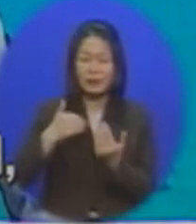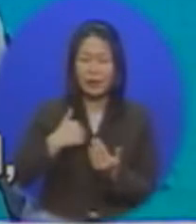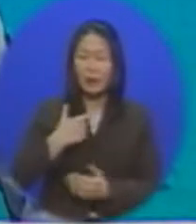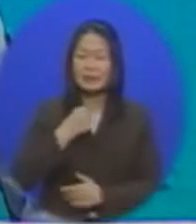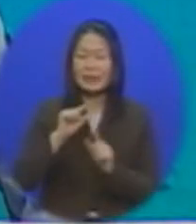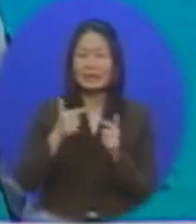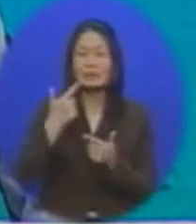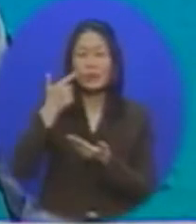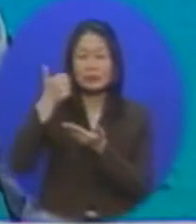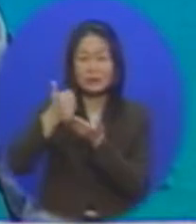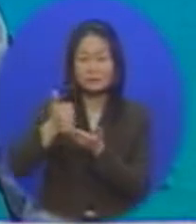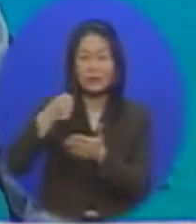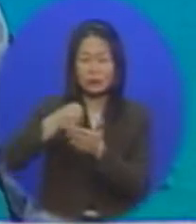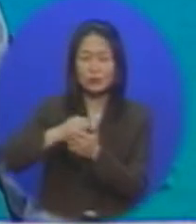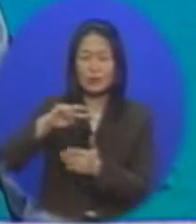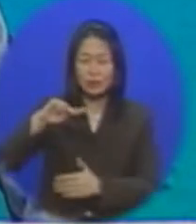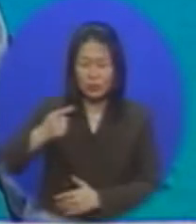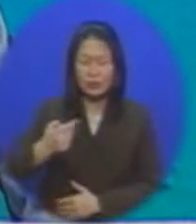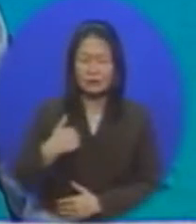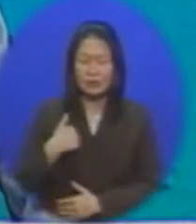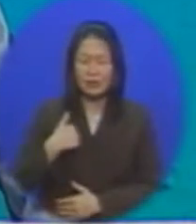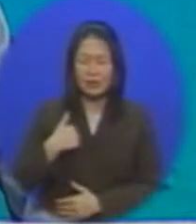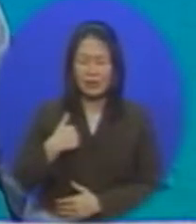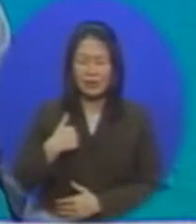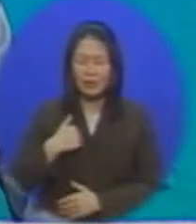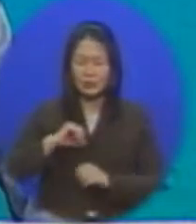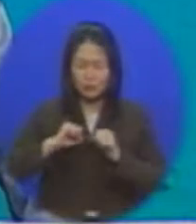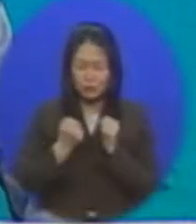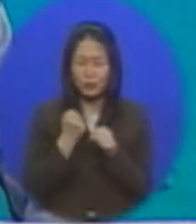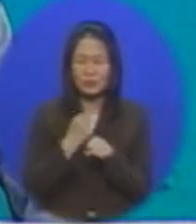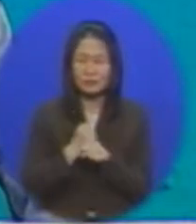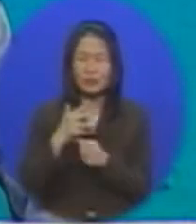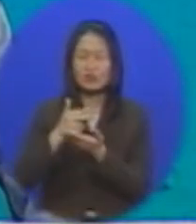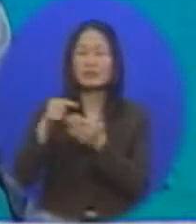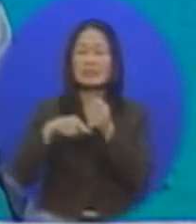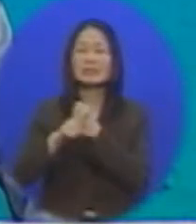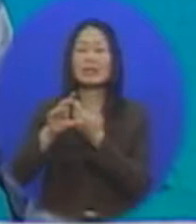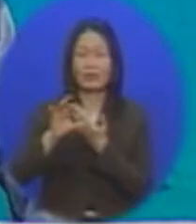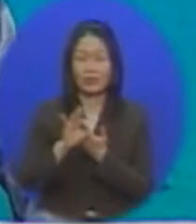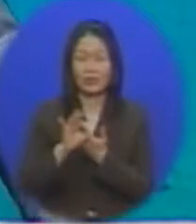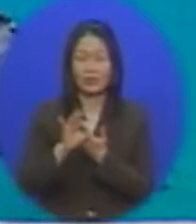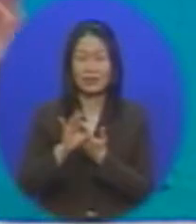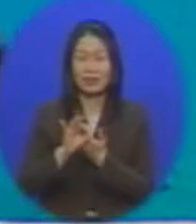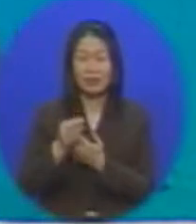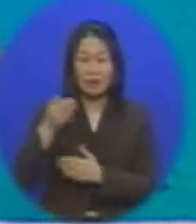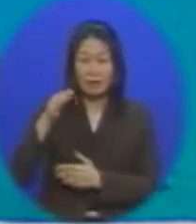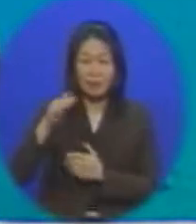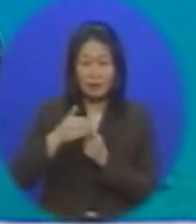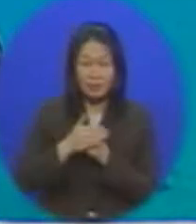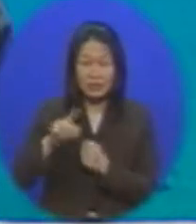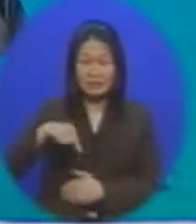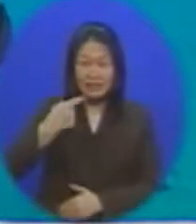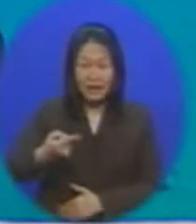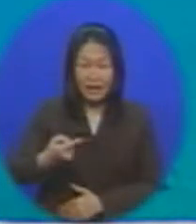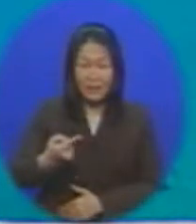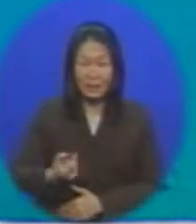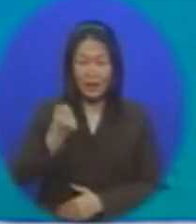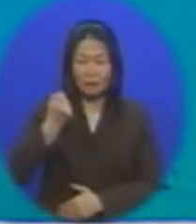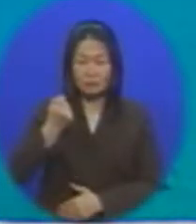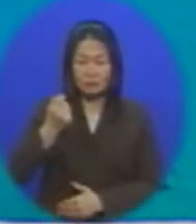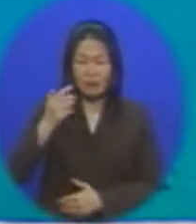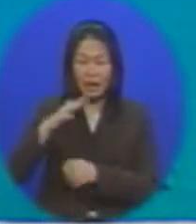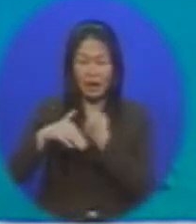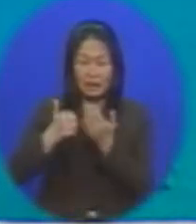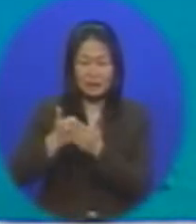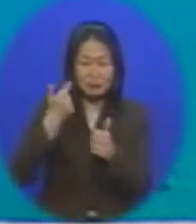되어도 제가 순종 하겠습니다 그게 주님의 뜻이라면 순종하게 씁니다 그땐 2 5 다음 바로 또 질문을